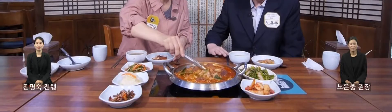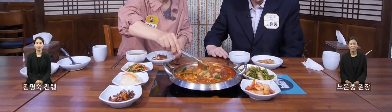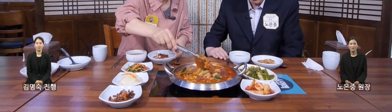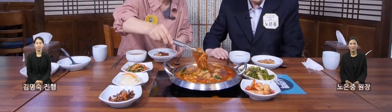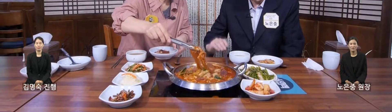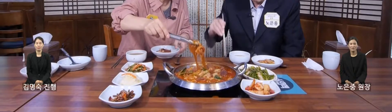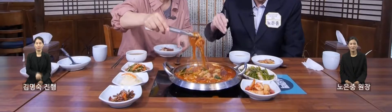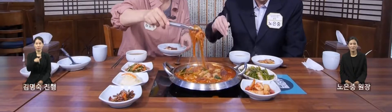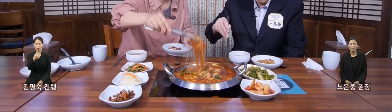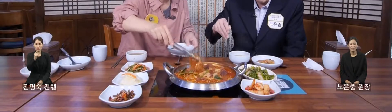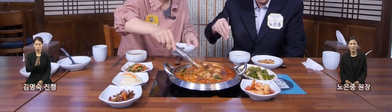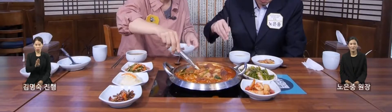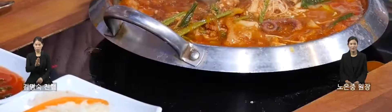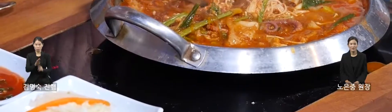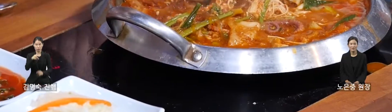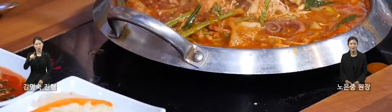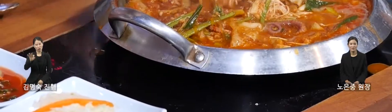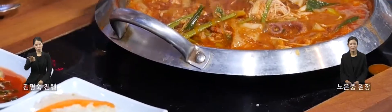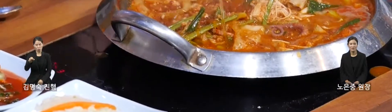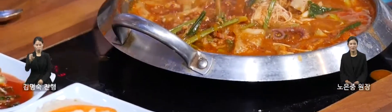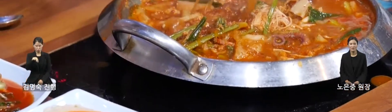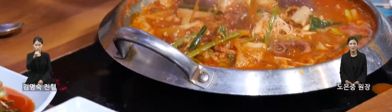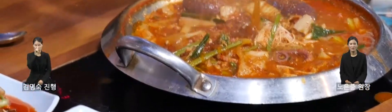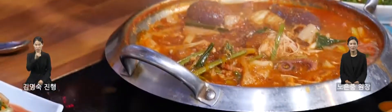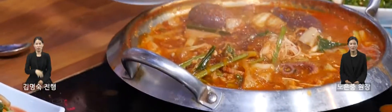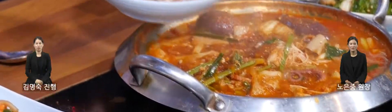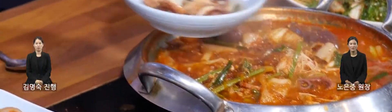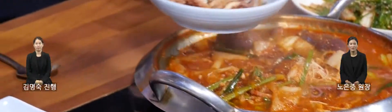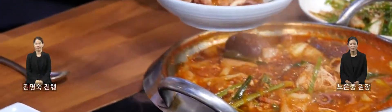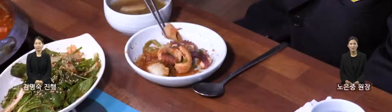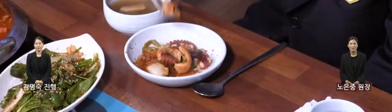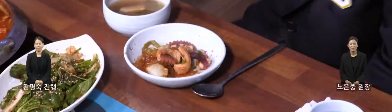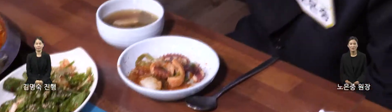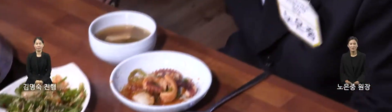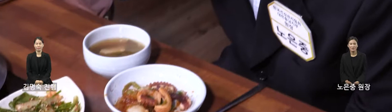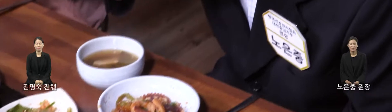이 곱도 막 들어있어요. 야, 예, 곱창에.